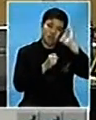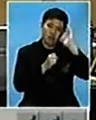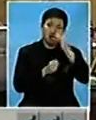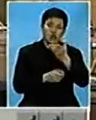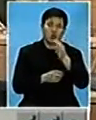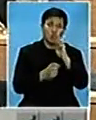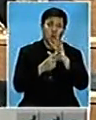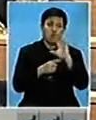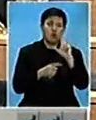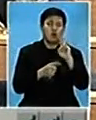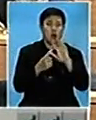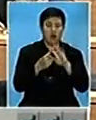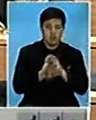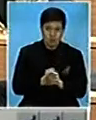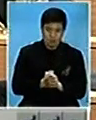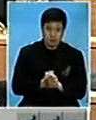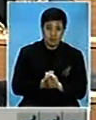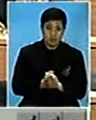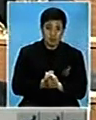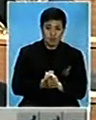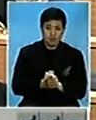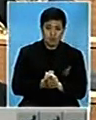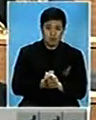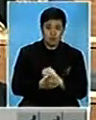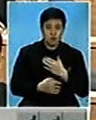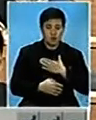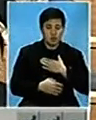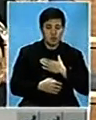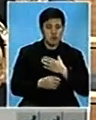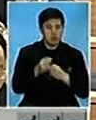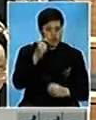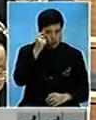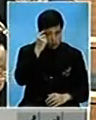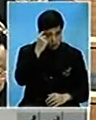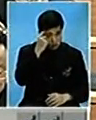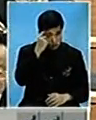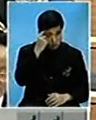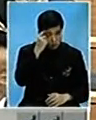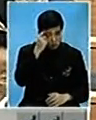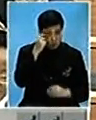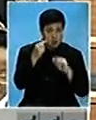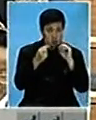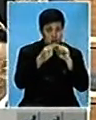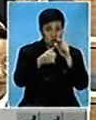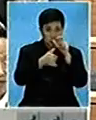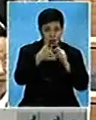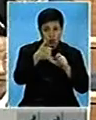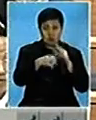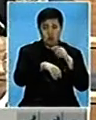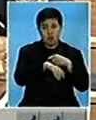ระนิดเดียวครับผมคิดว่าเกี่ยวกับตัวประธานเนี่ยครับ